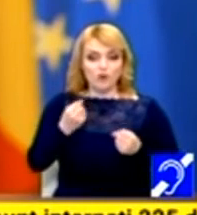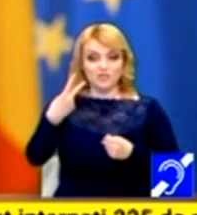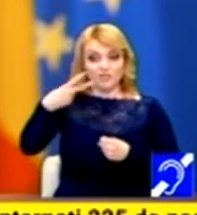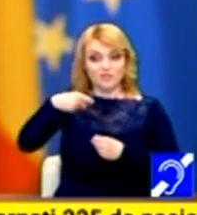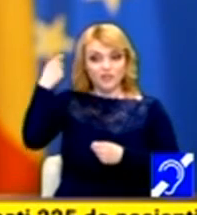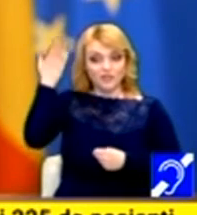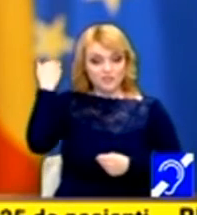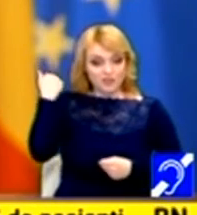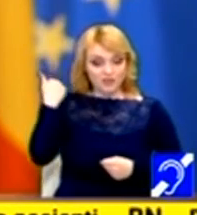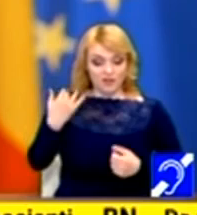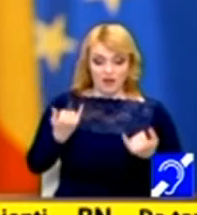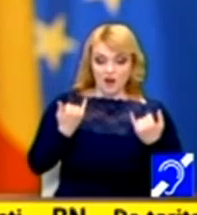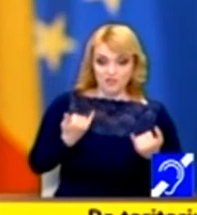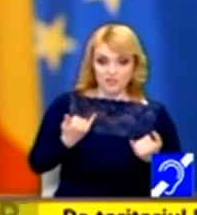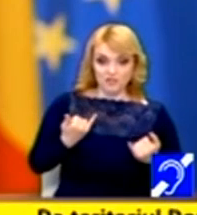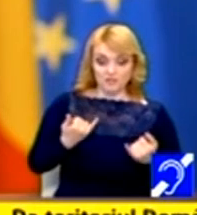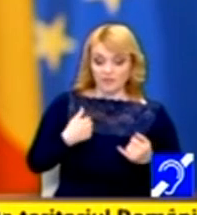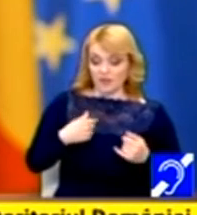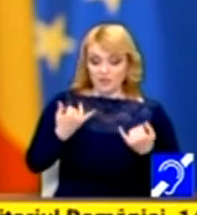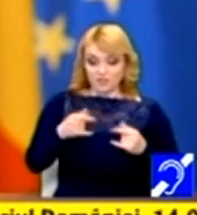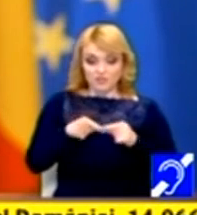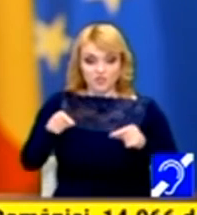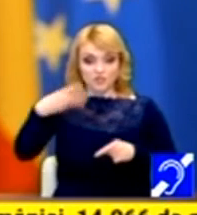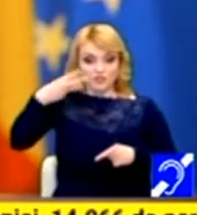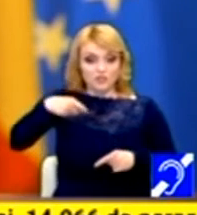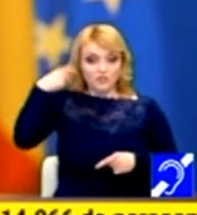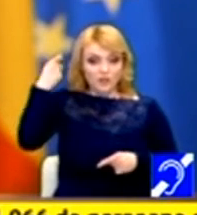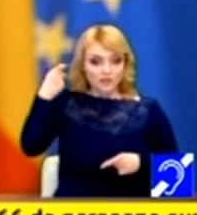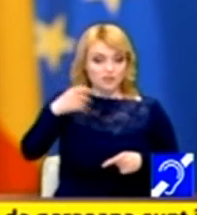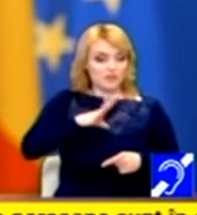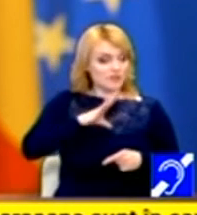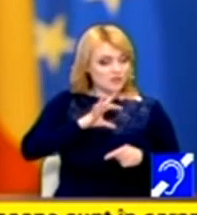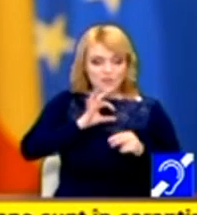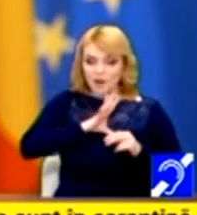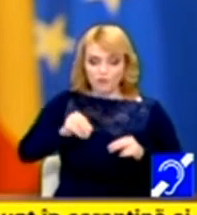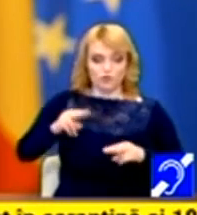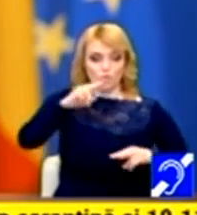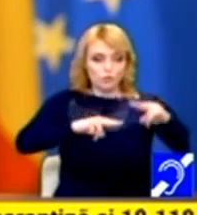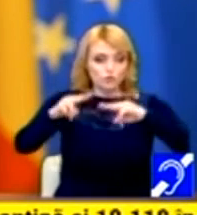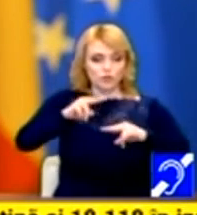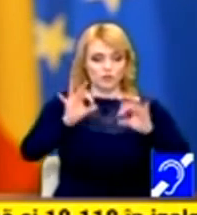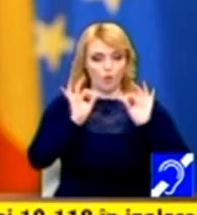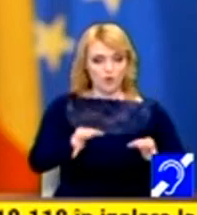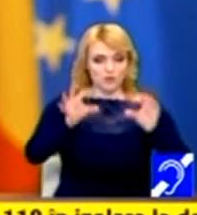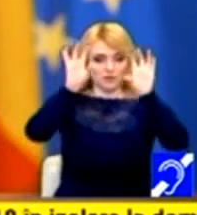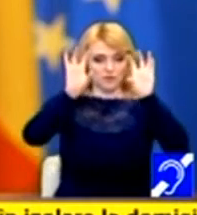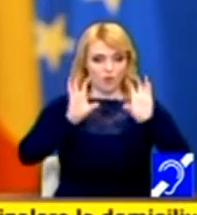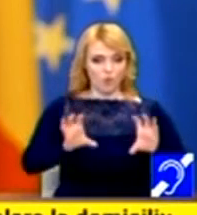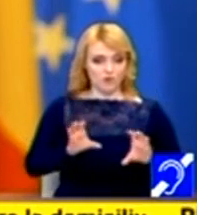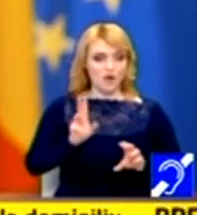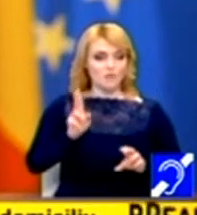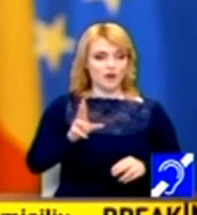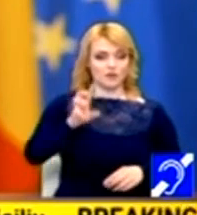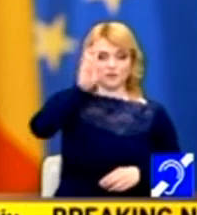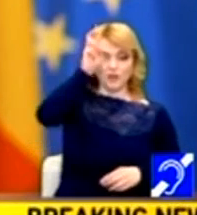3 decenii nu s-a construit în România o legislație coerentă prin care statul să poată